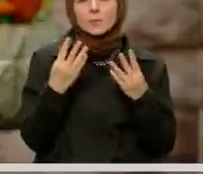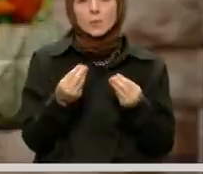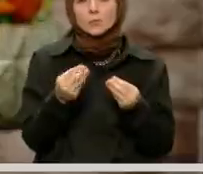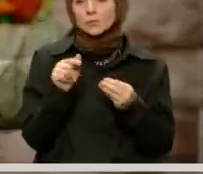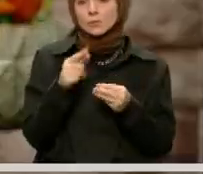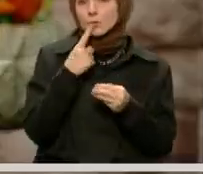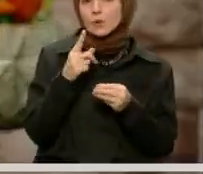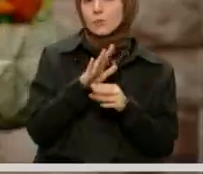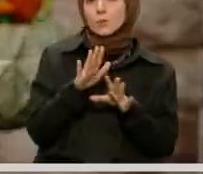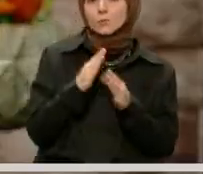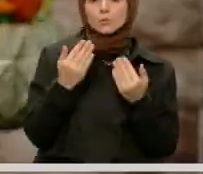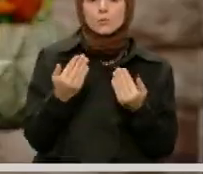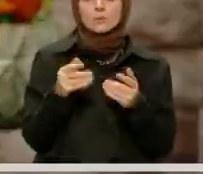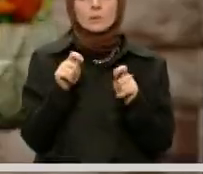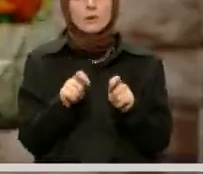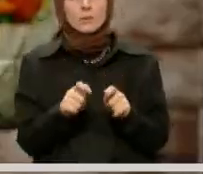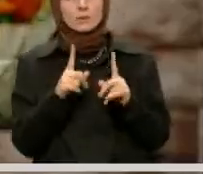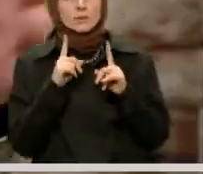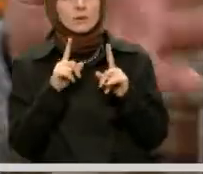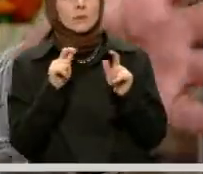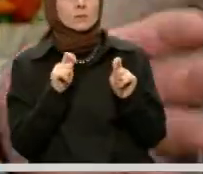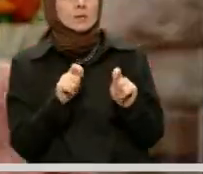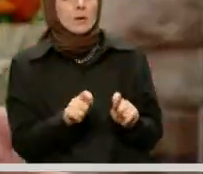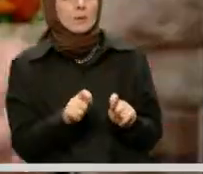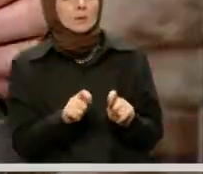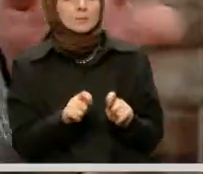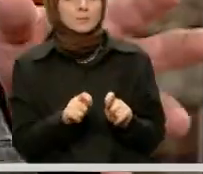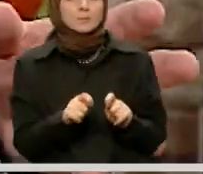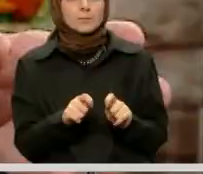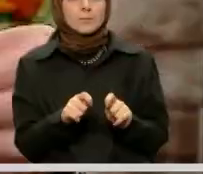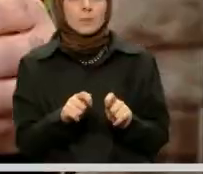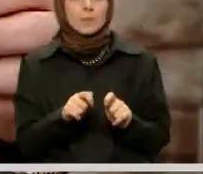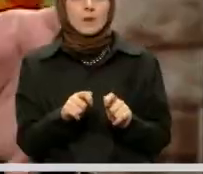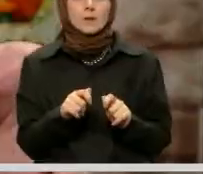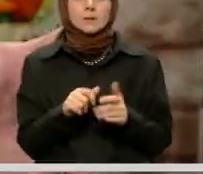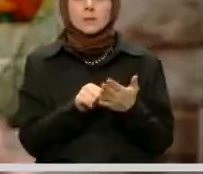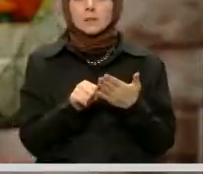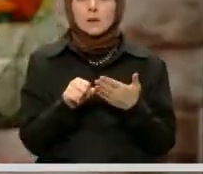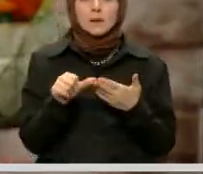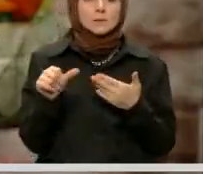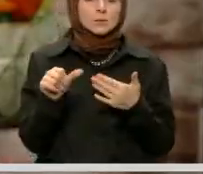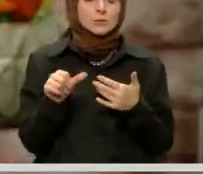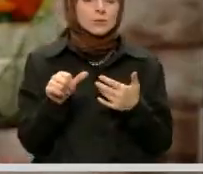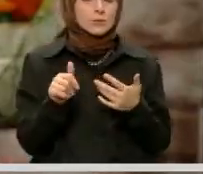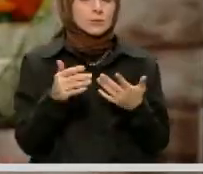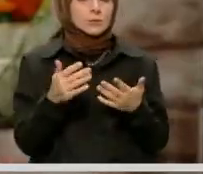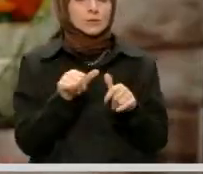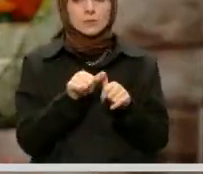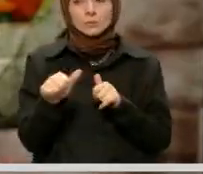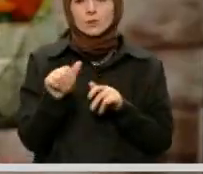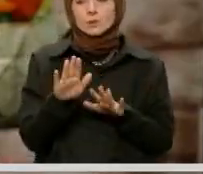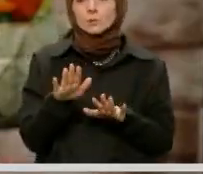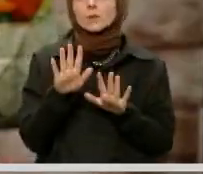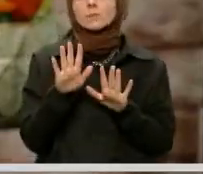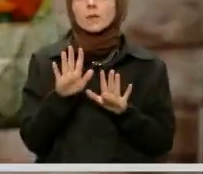da demiyoruz. Duamızı yapalım, istiğfarımızı yaparım, elden, etekten, uzak, yani her türlü elden, işten elimizi, eteğimizi çekelim. Yok, öyle de